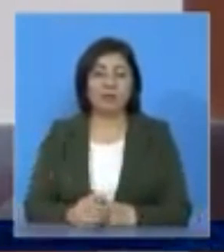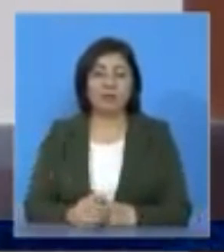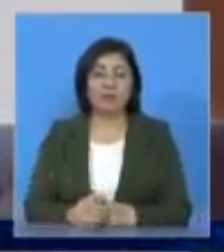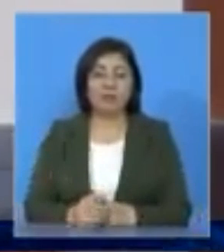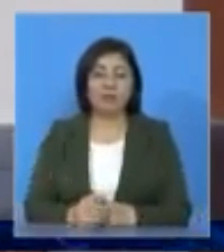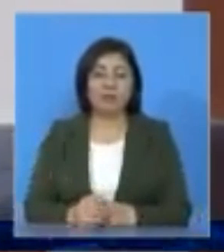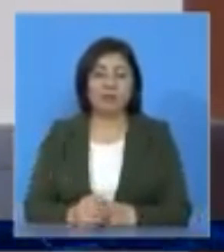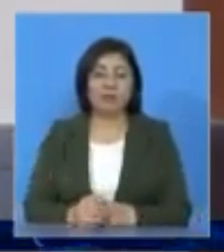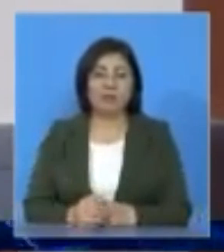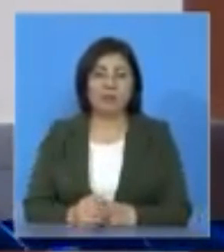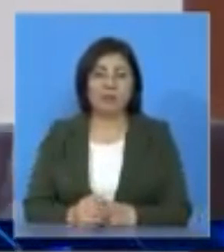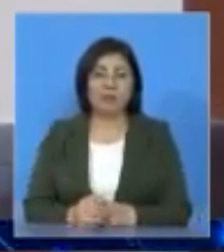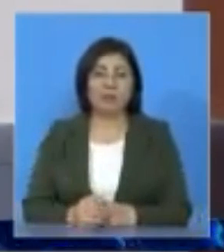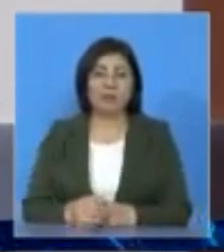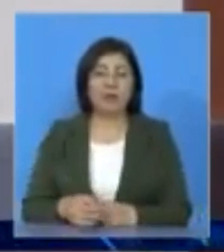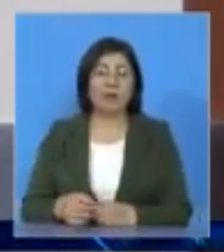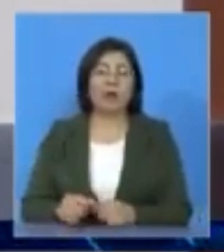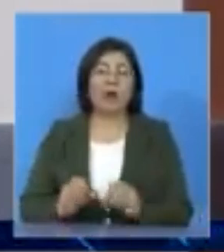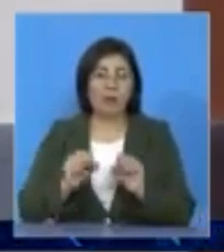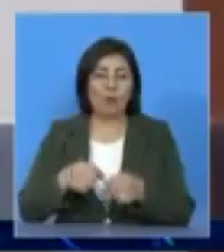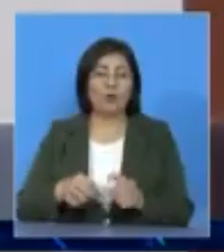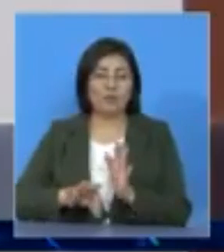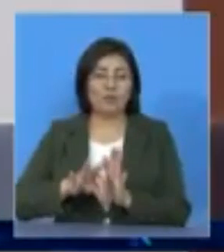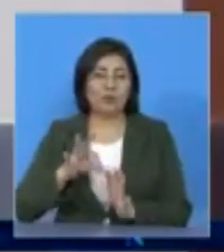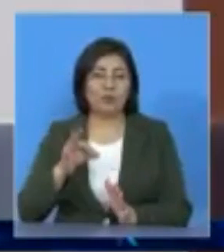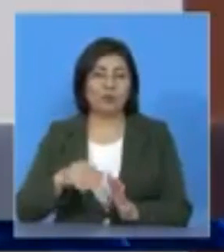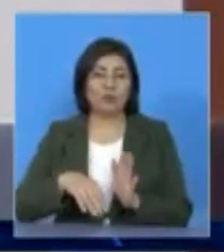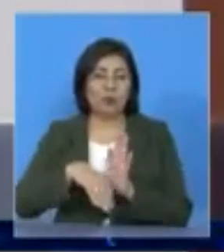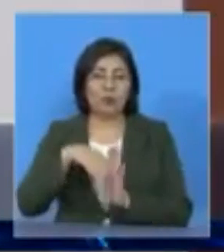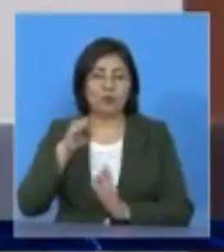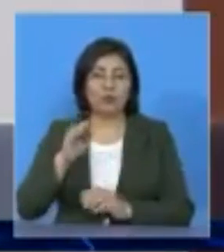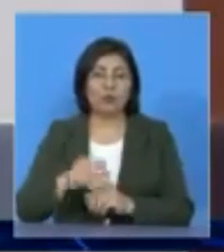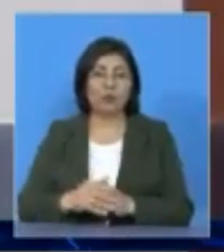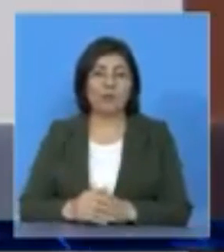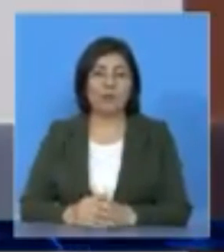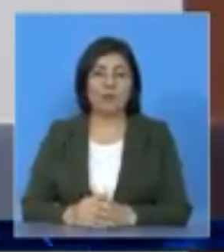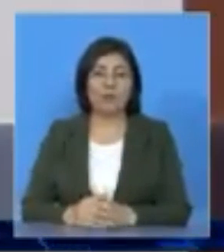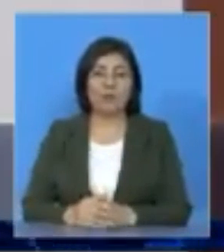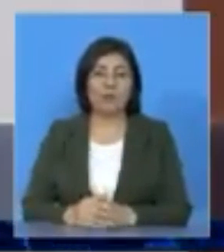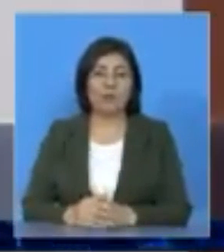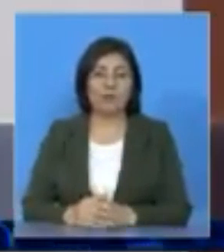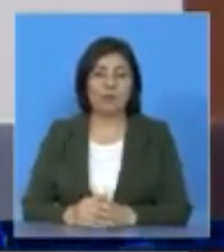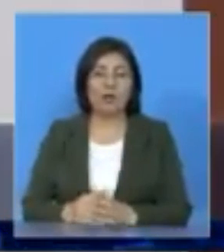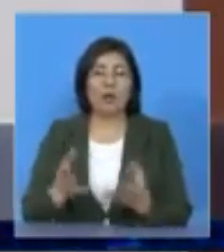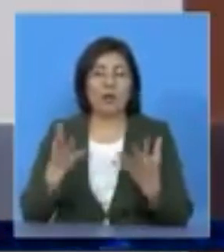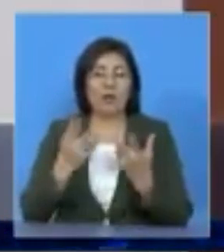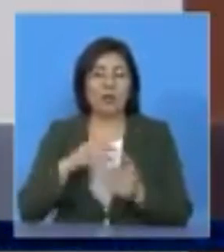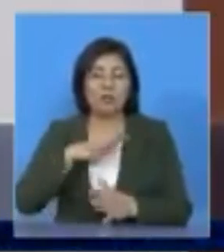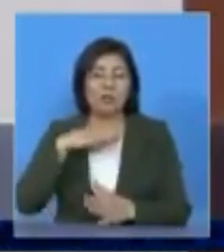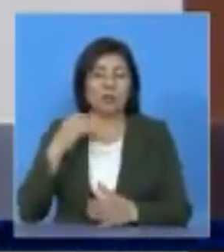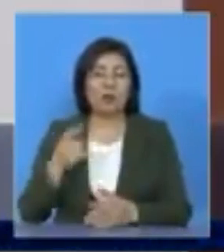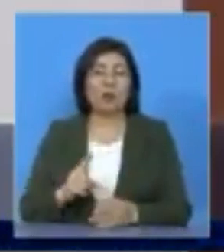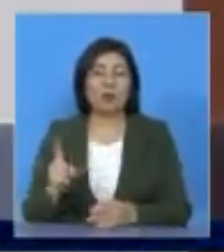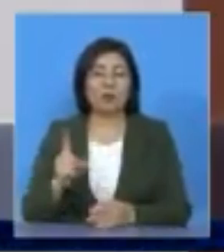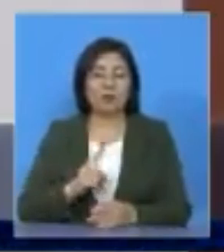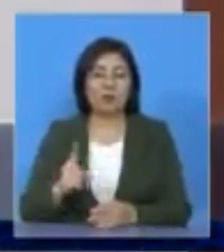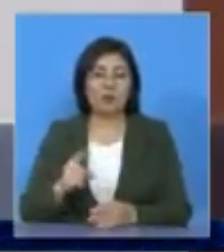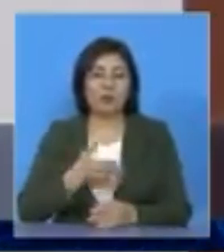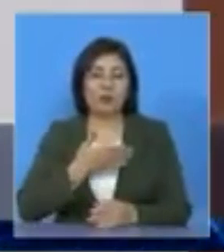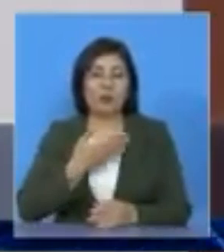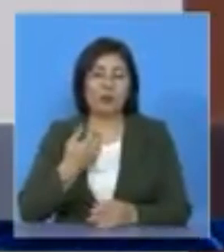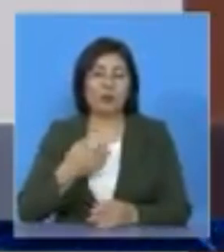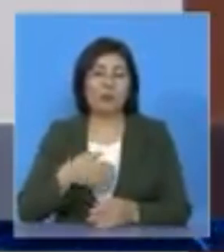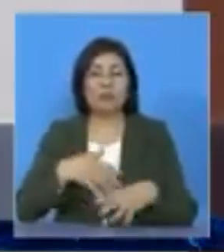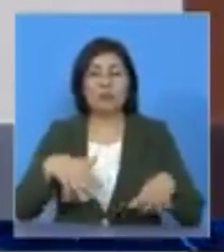я считаю, они достойны все получить гран-при, первое место. Их количество так много, что нету